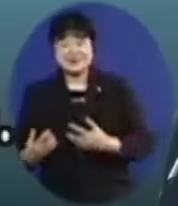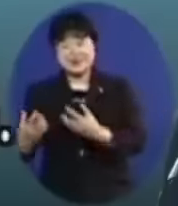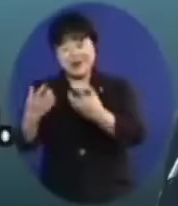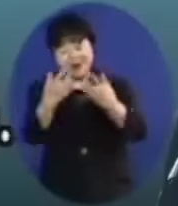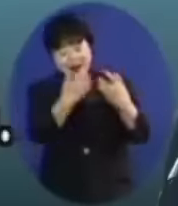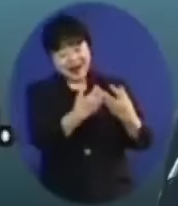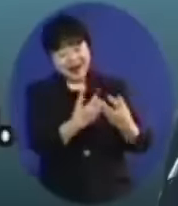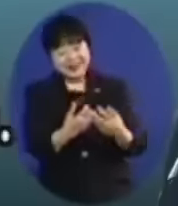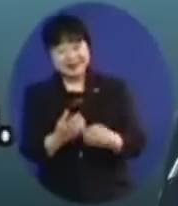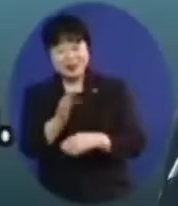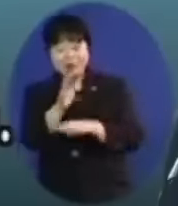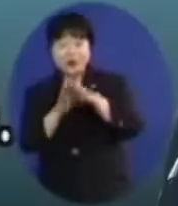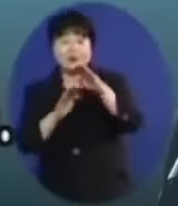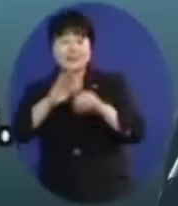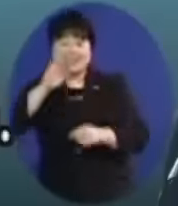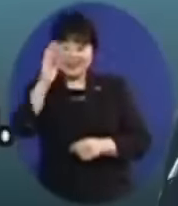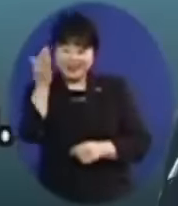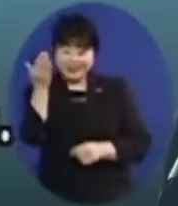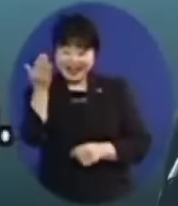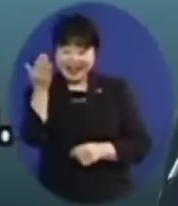기쁨으로 가득 차고 넘치게 된다.